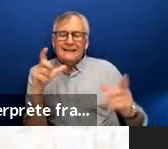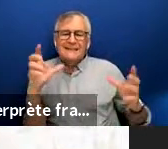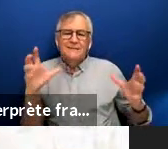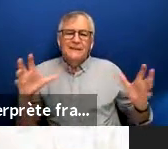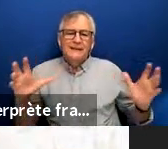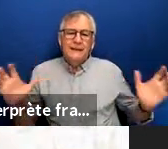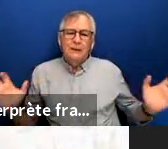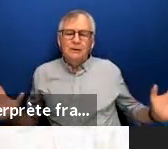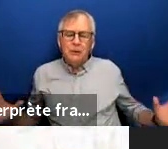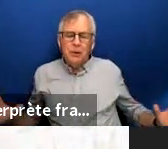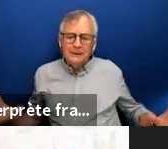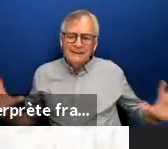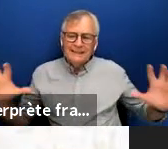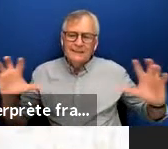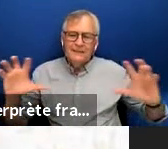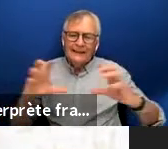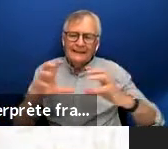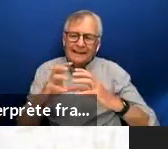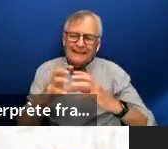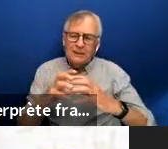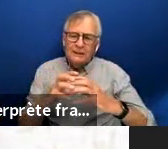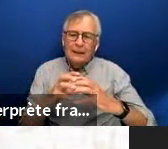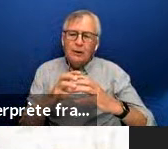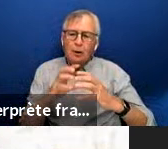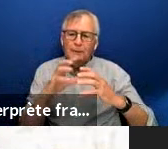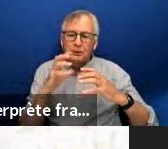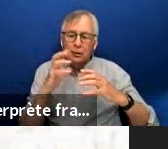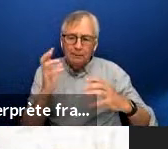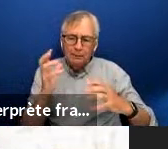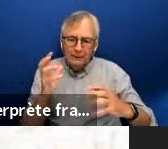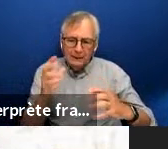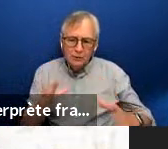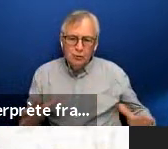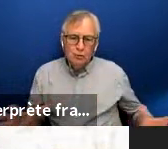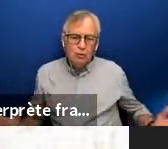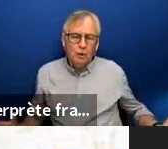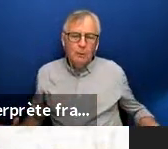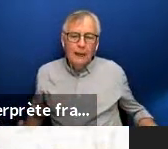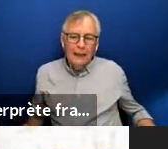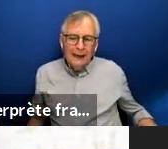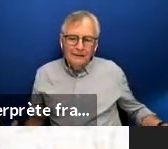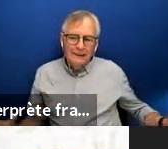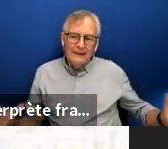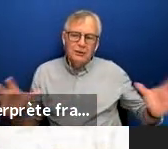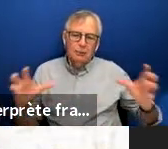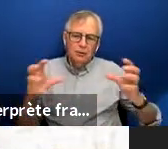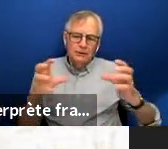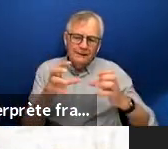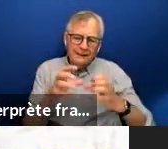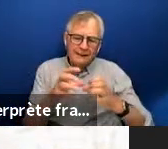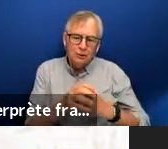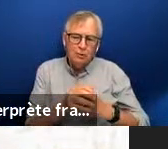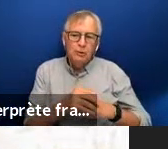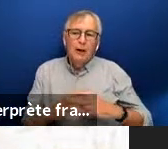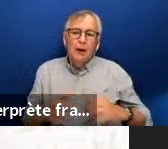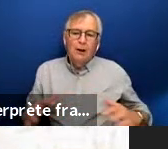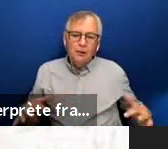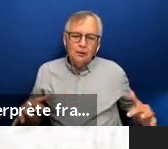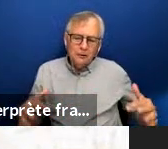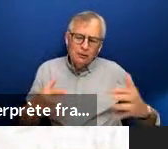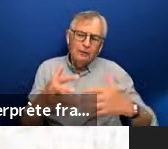Pour les activités, lorsqu'il y a des activités internationales, comme les Olympiques des sourds, comme la Fédération mondiale des